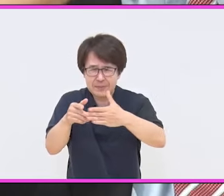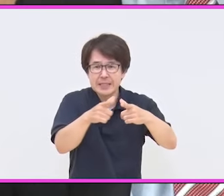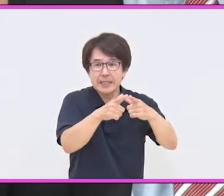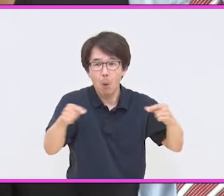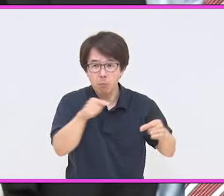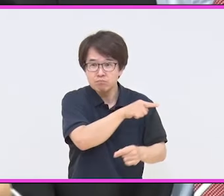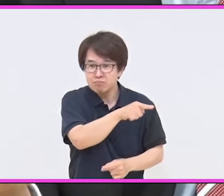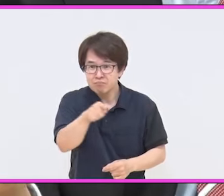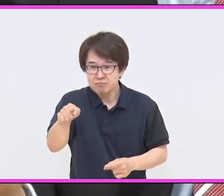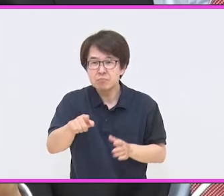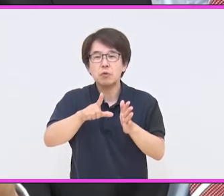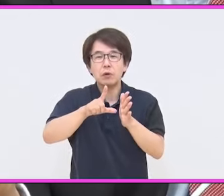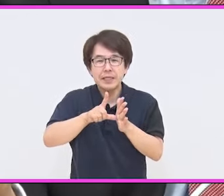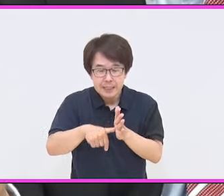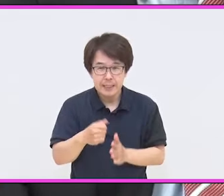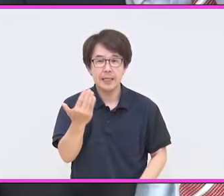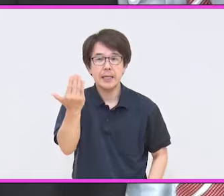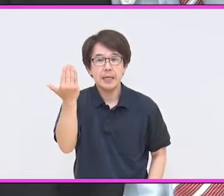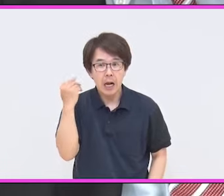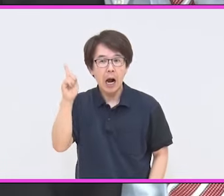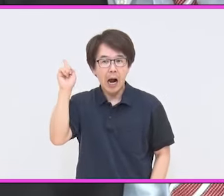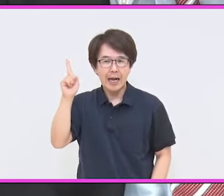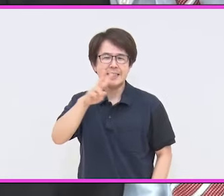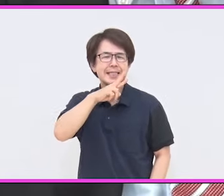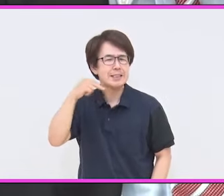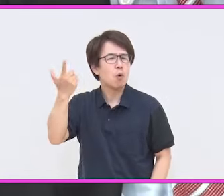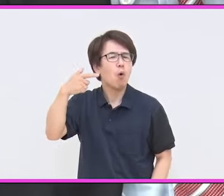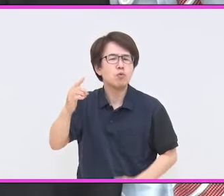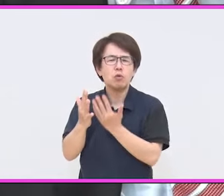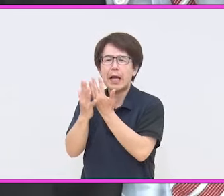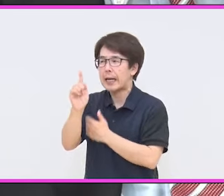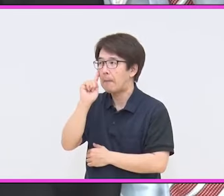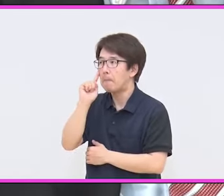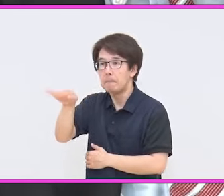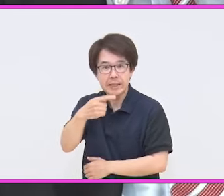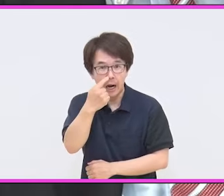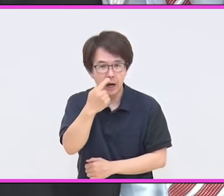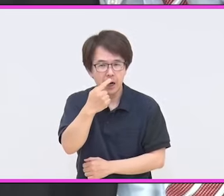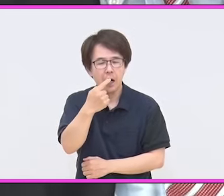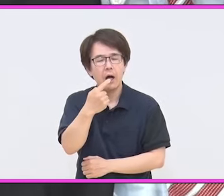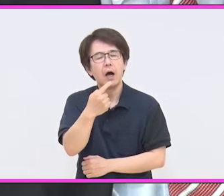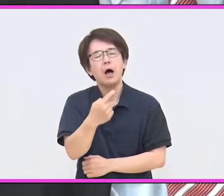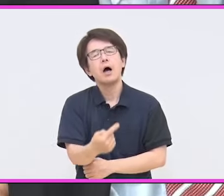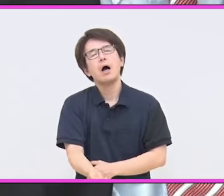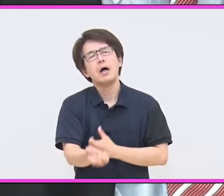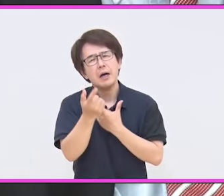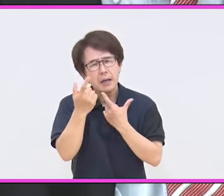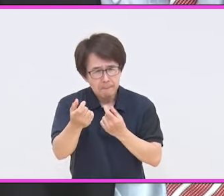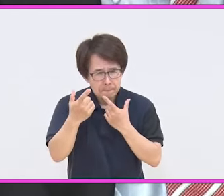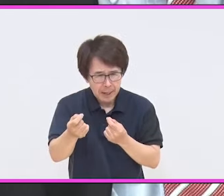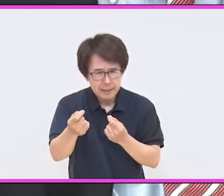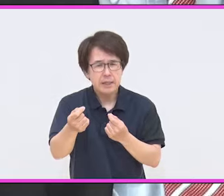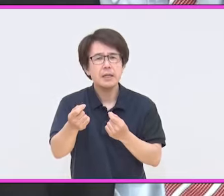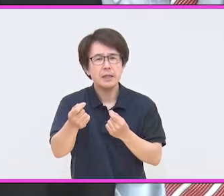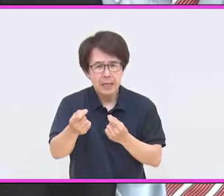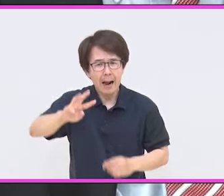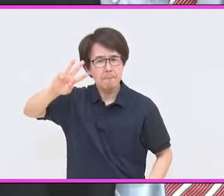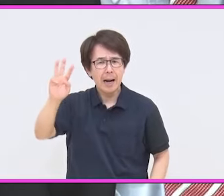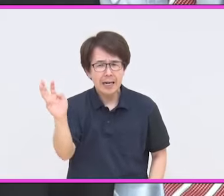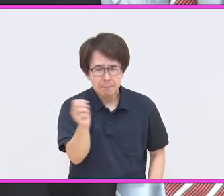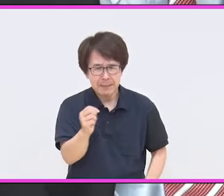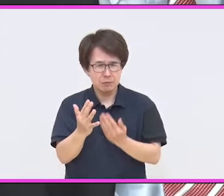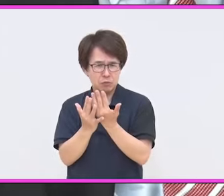にロンドン大会を見てですね、ああやっぱりこのこういうパラリンピ